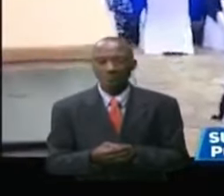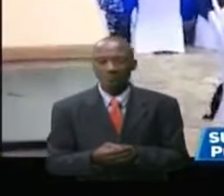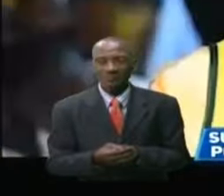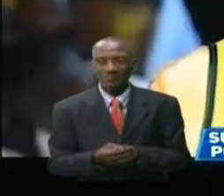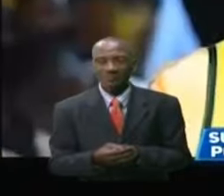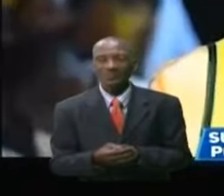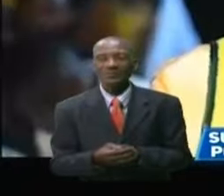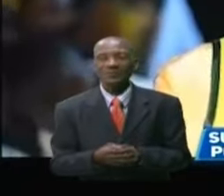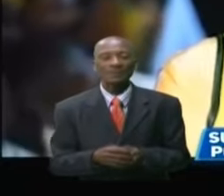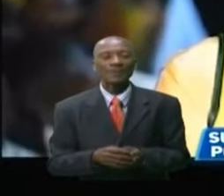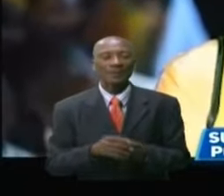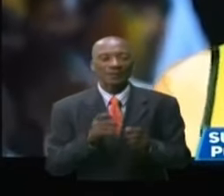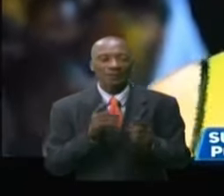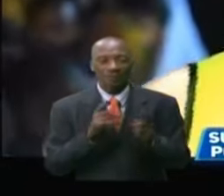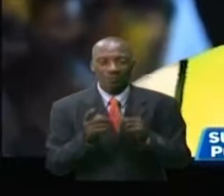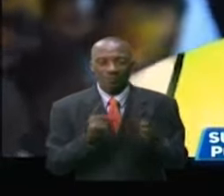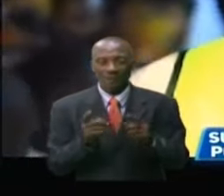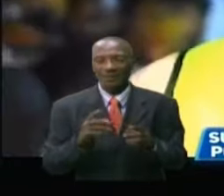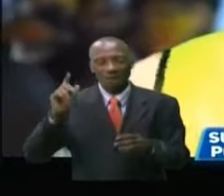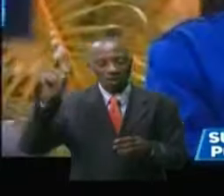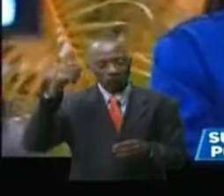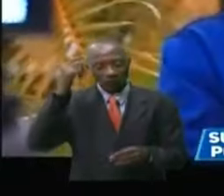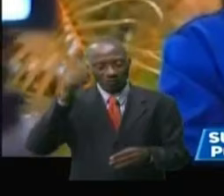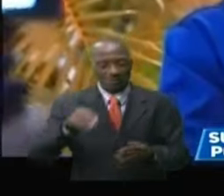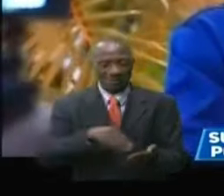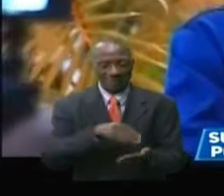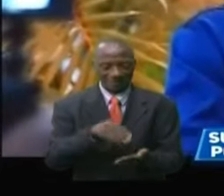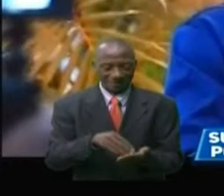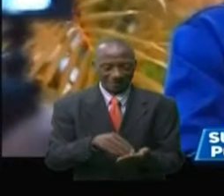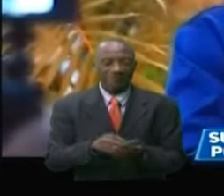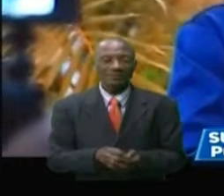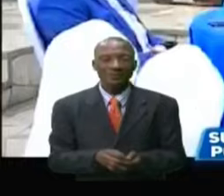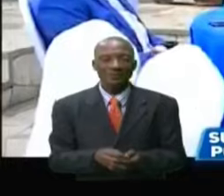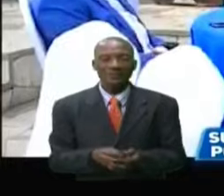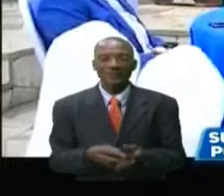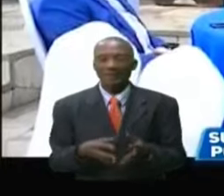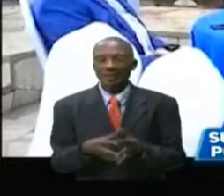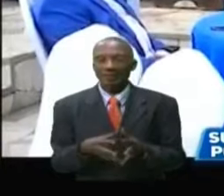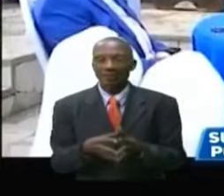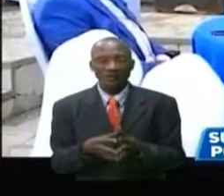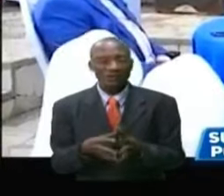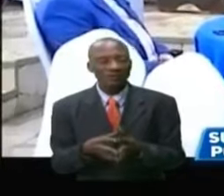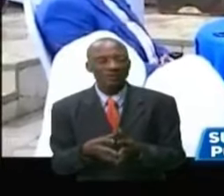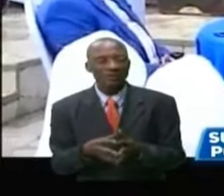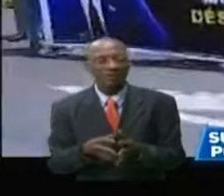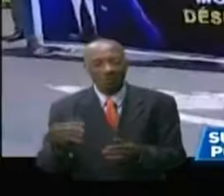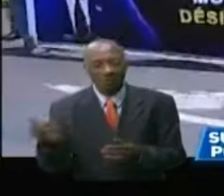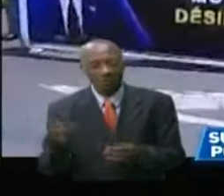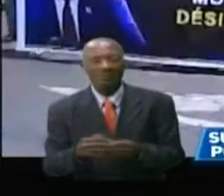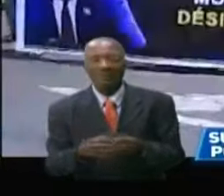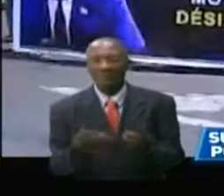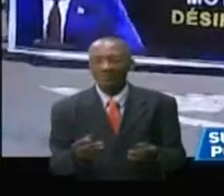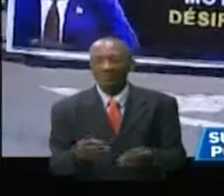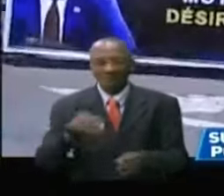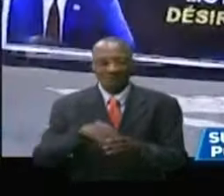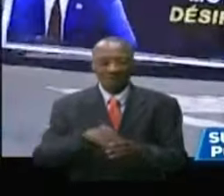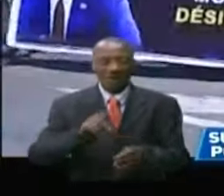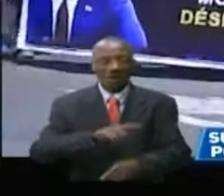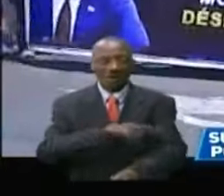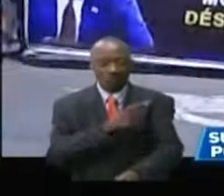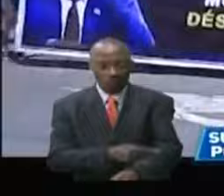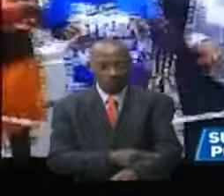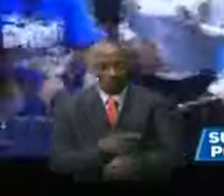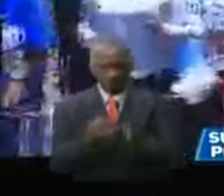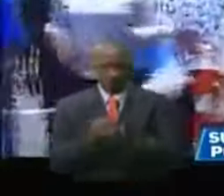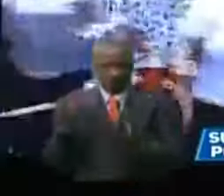d'entrepreneurs appuyés par le gouvernement central à travers les pas d'un PME, aussitôt arrivé à Goma le samedi